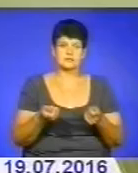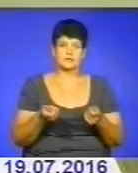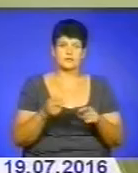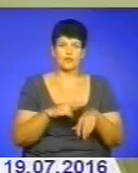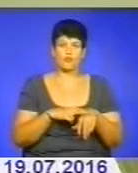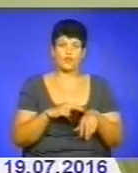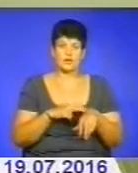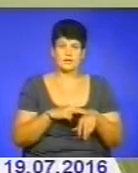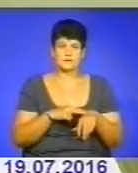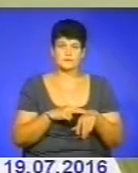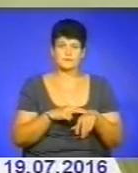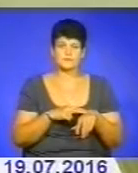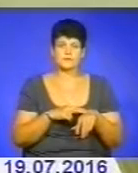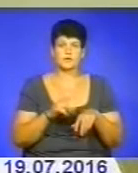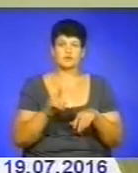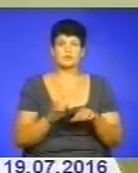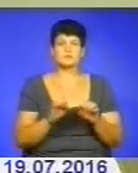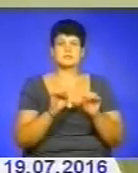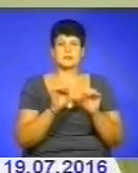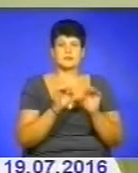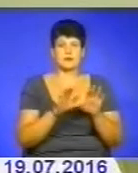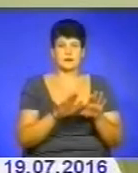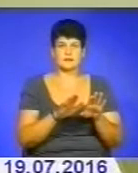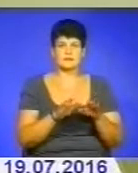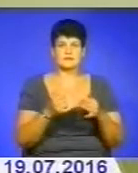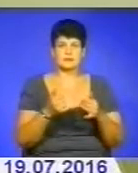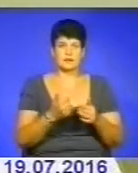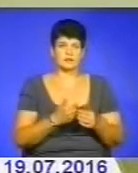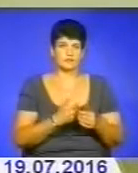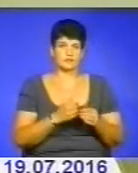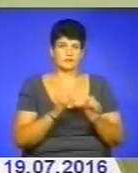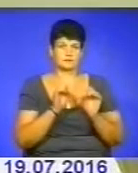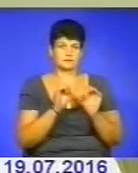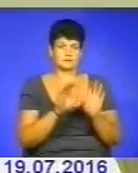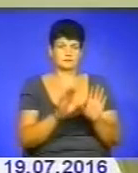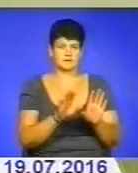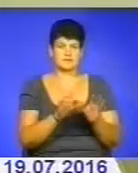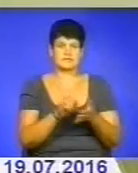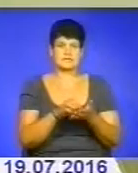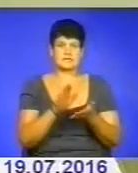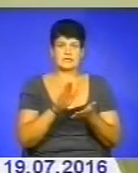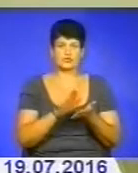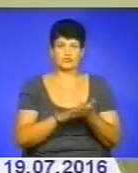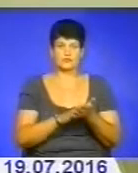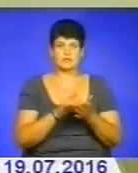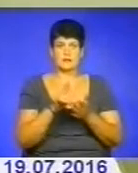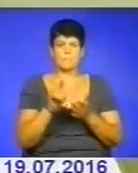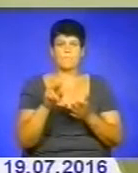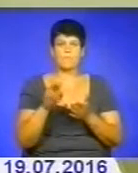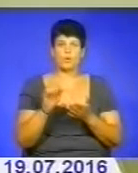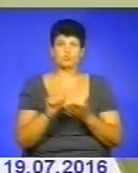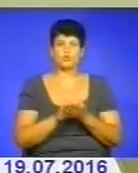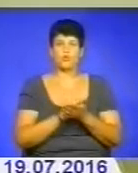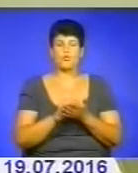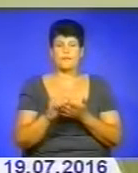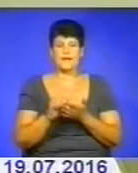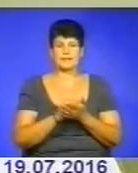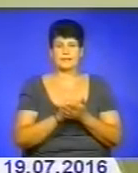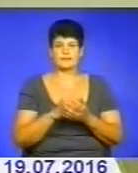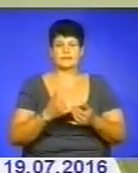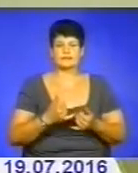поліцію, щоб здати для добровільної здачі і зареєструвати її по документах